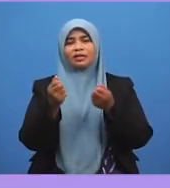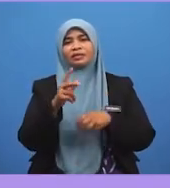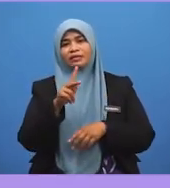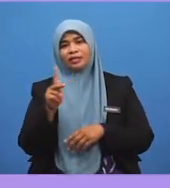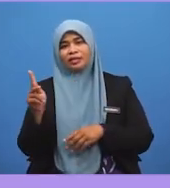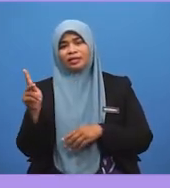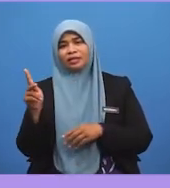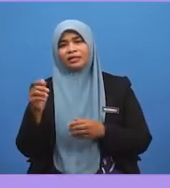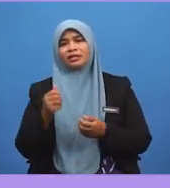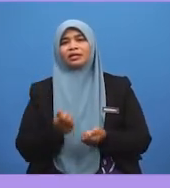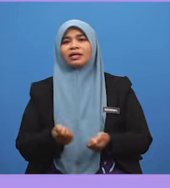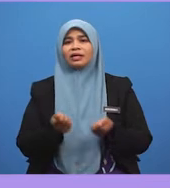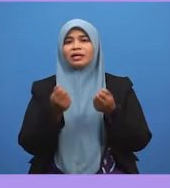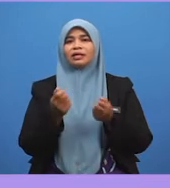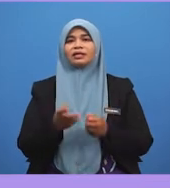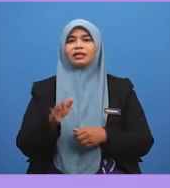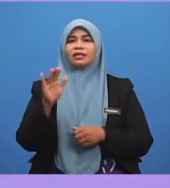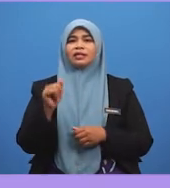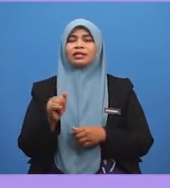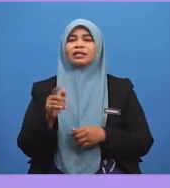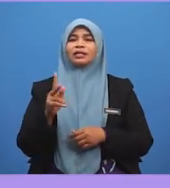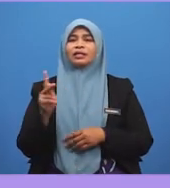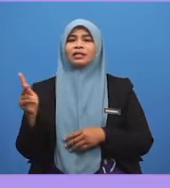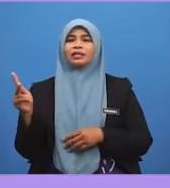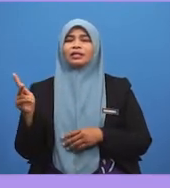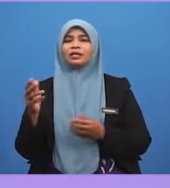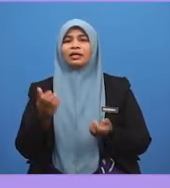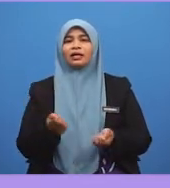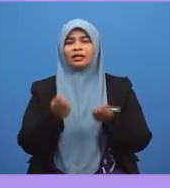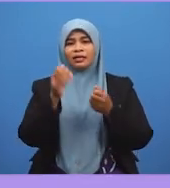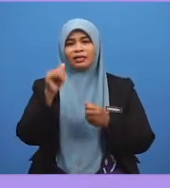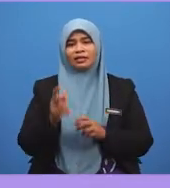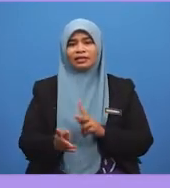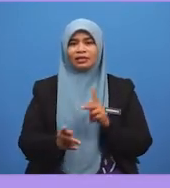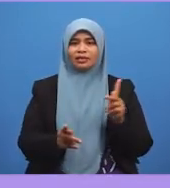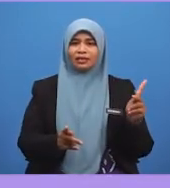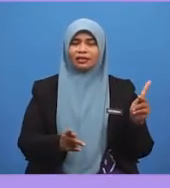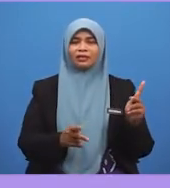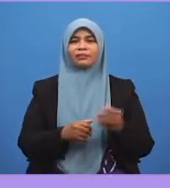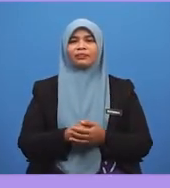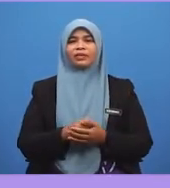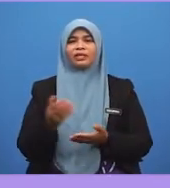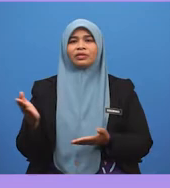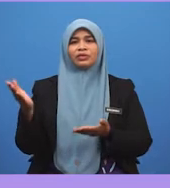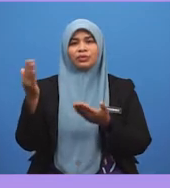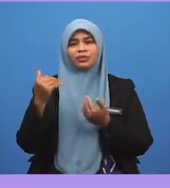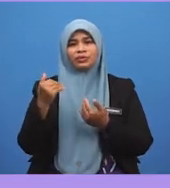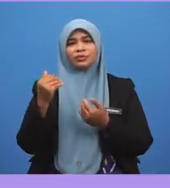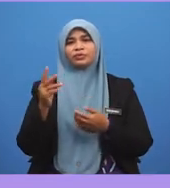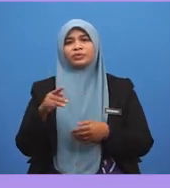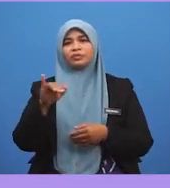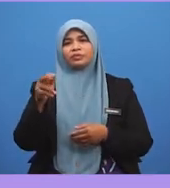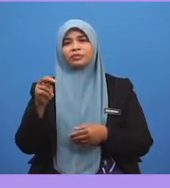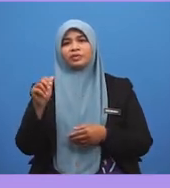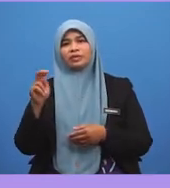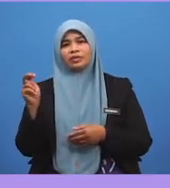ke kanan, angkat yang kanan, angkat yang kiri. Jom, jom